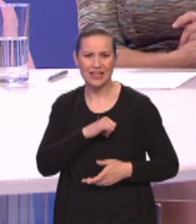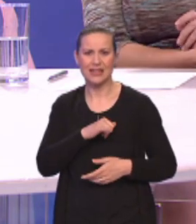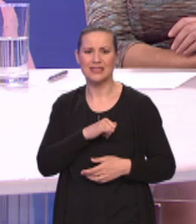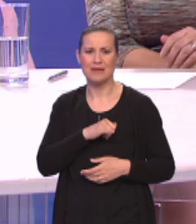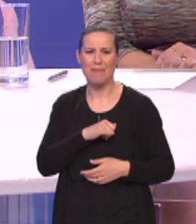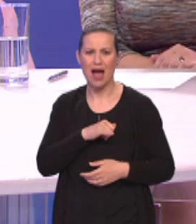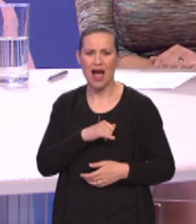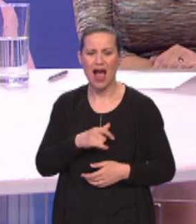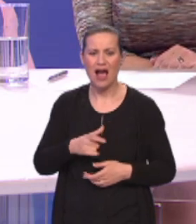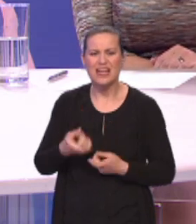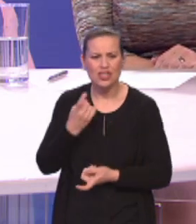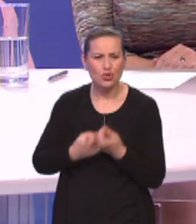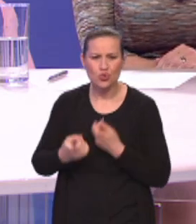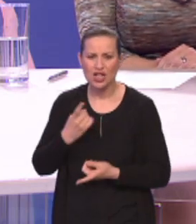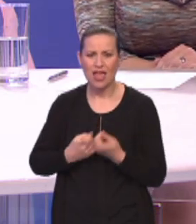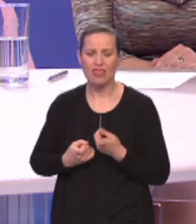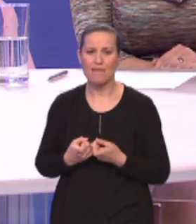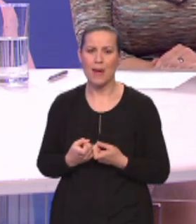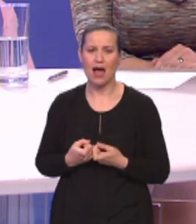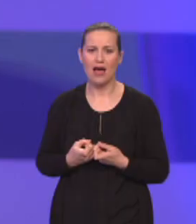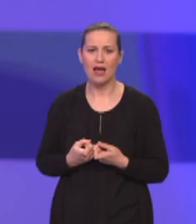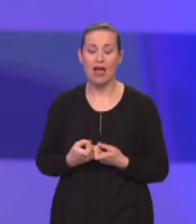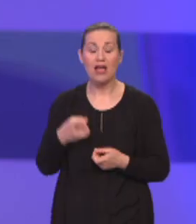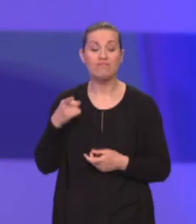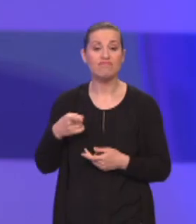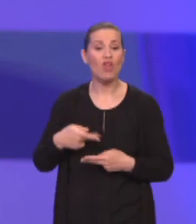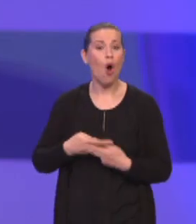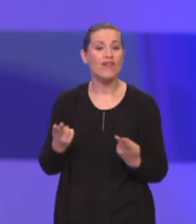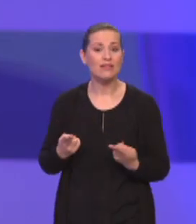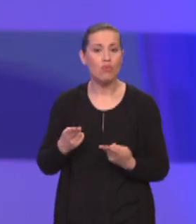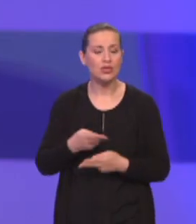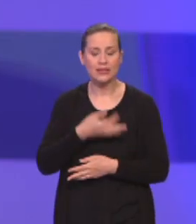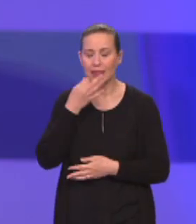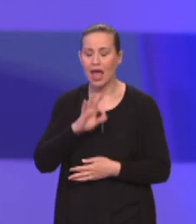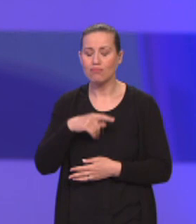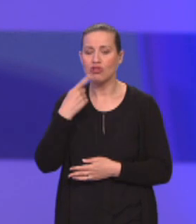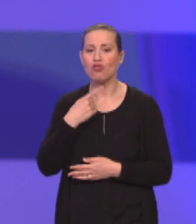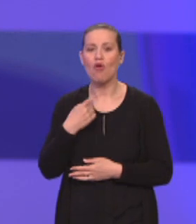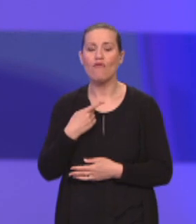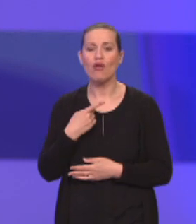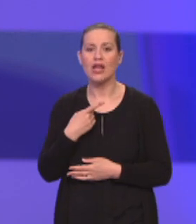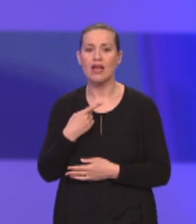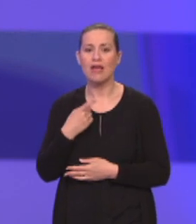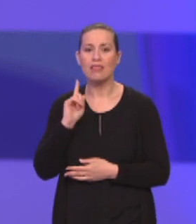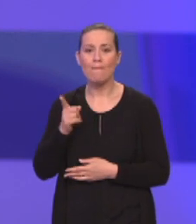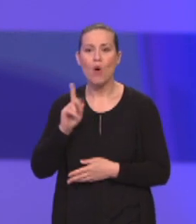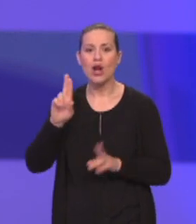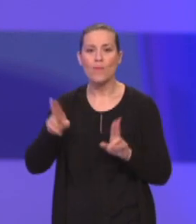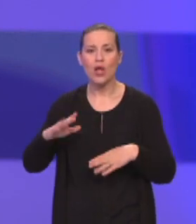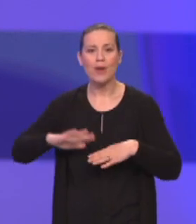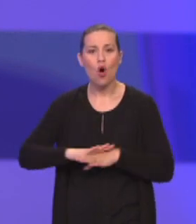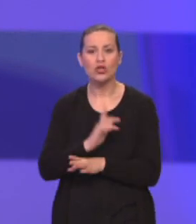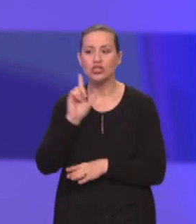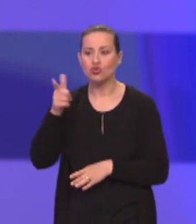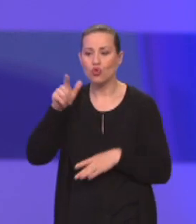iskušenjima. Da, iskušenjima raznoraznim, i mislim da ovaj spot najbolje govori o tome da moramo imati osjećaje za druge ljude, da